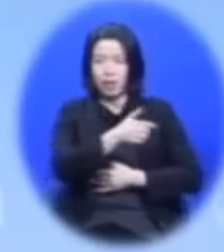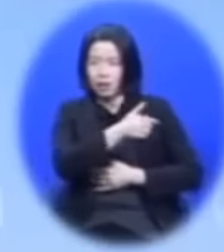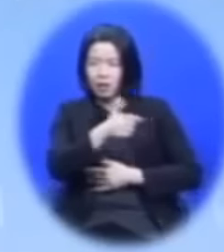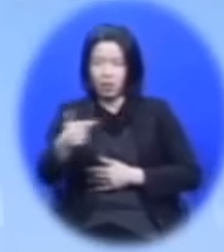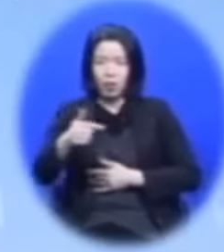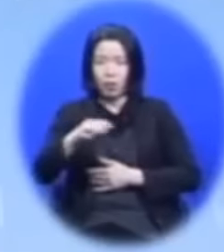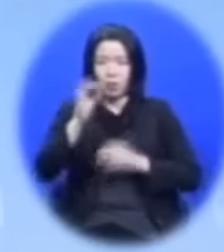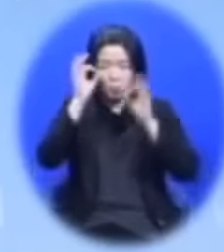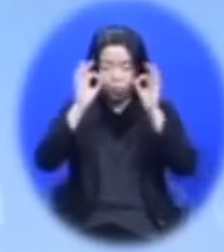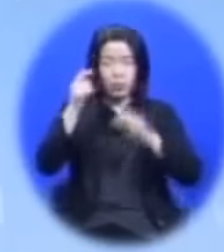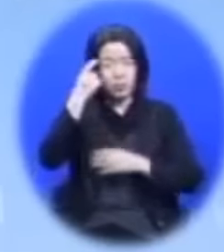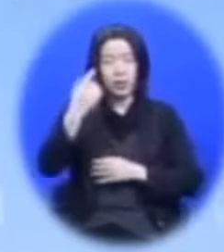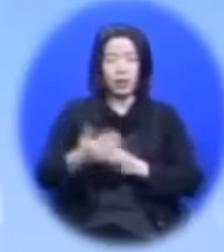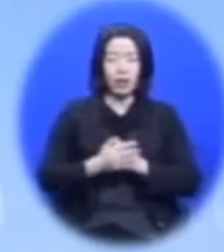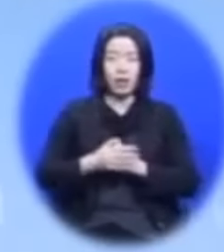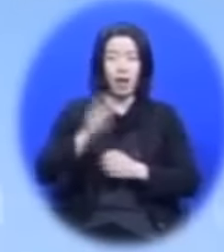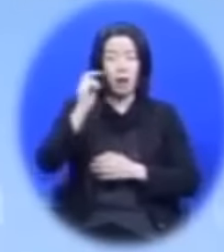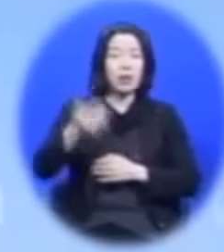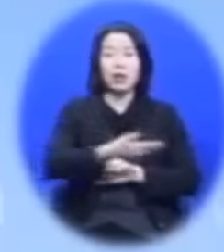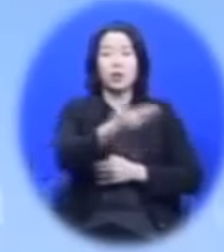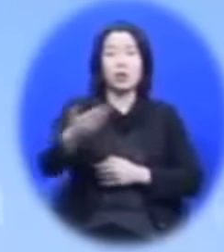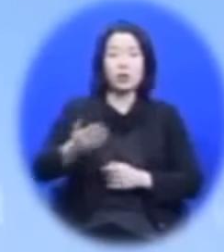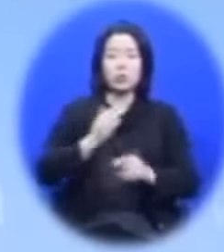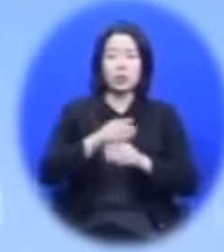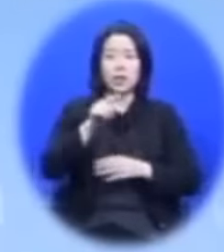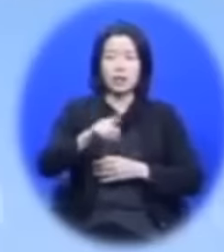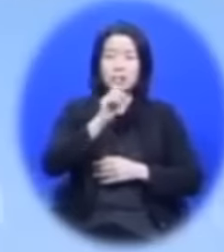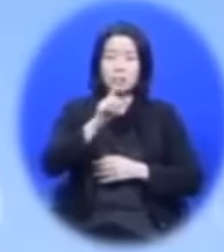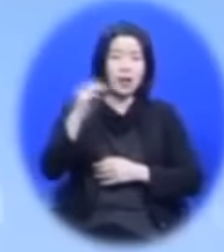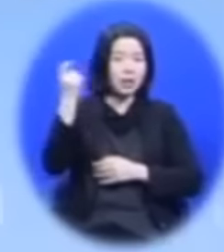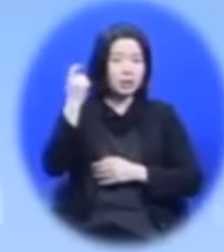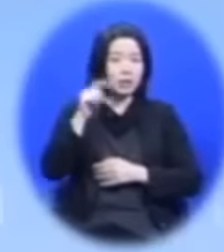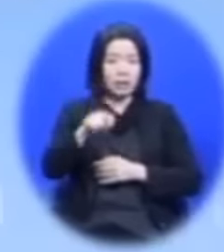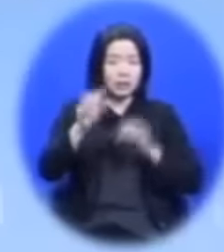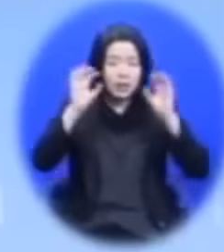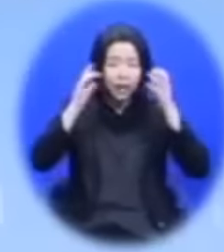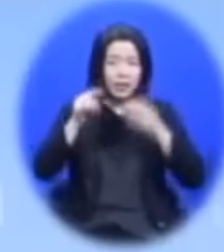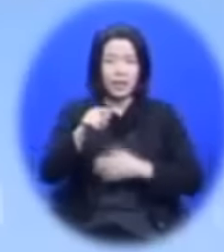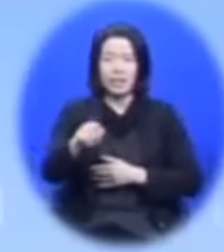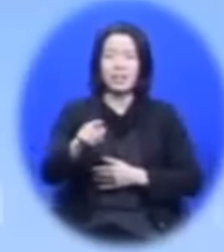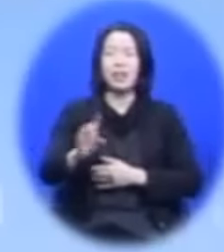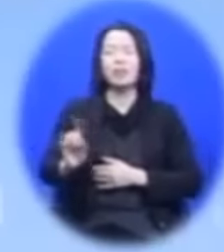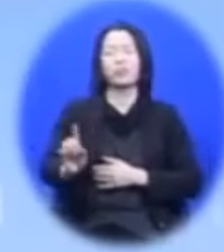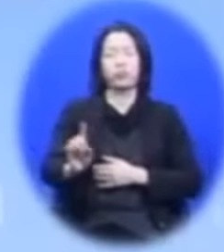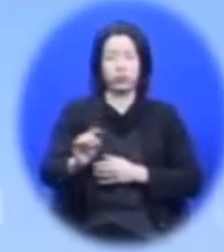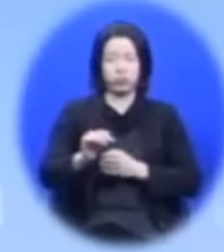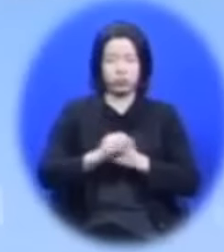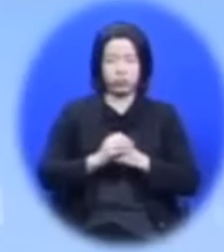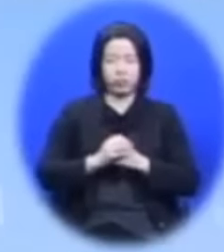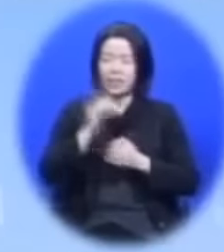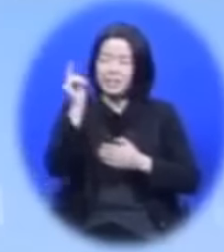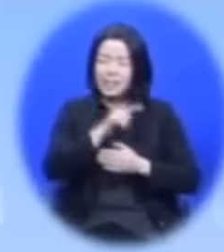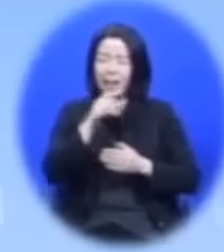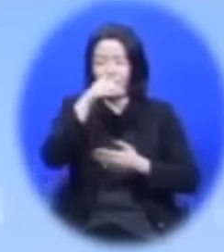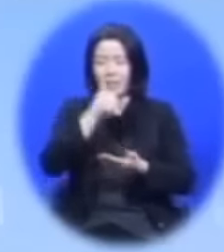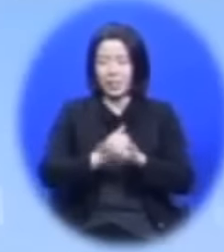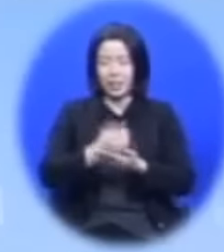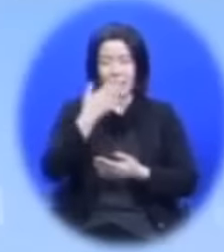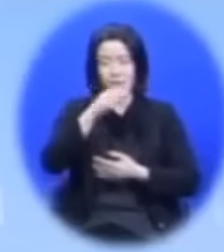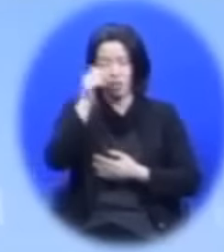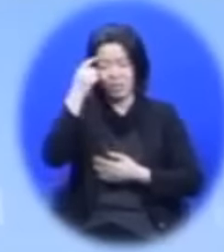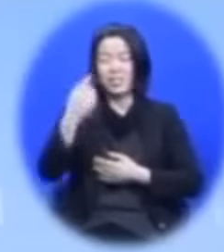보입니까? 아마 여러분 중에 그 이야기를 들으시고 그 아이에게 아유, 너가 무슨 사악한 죄라고 할 수